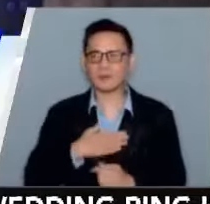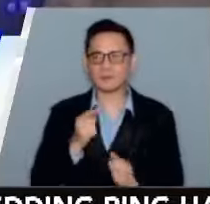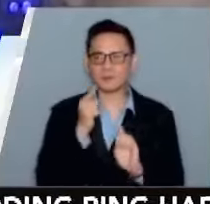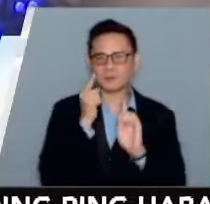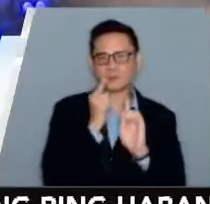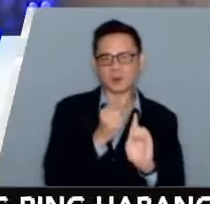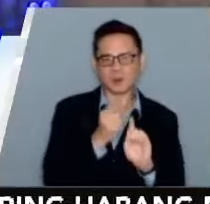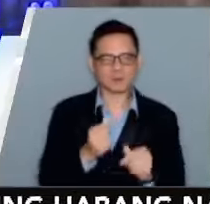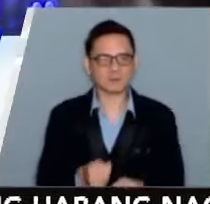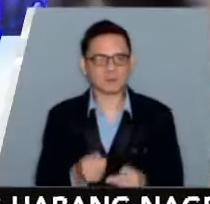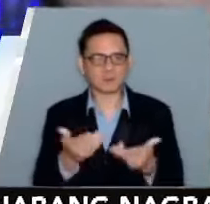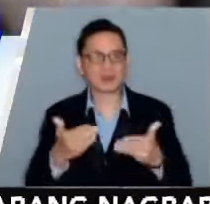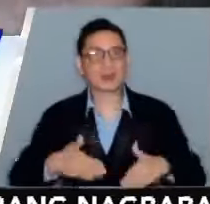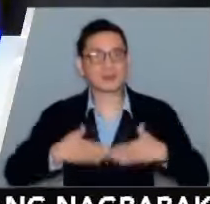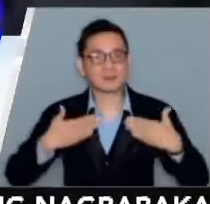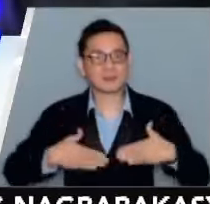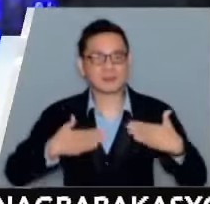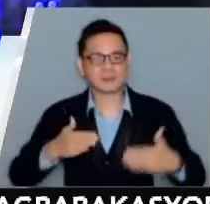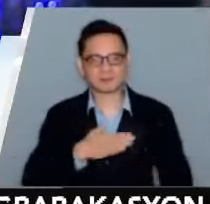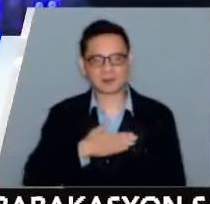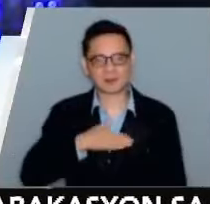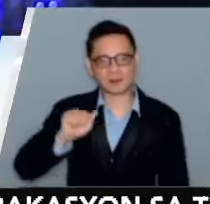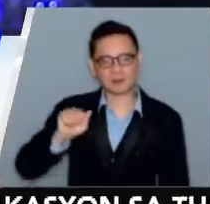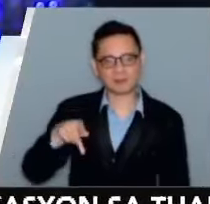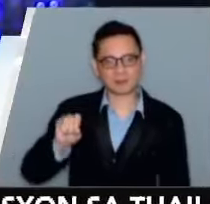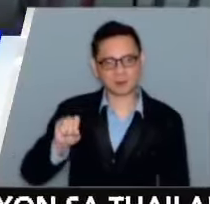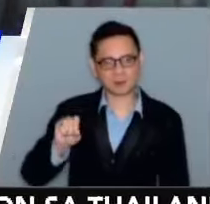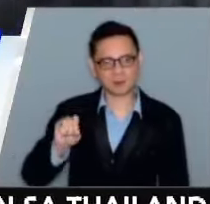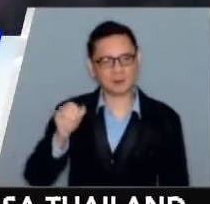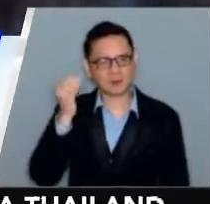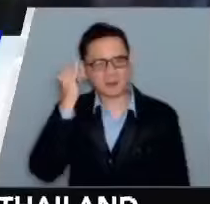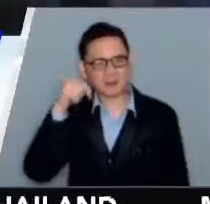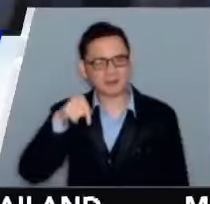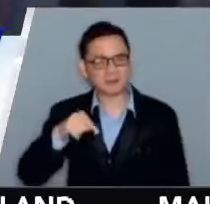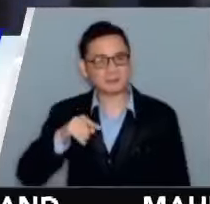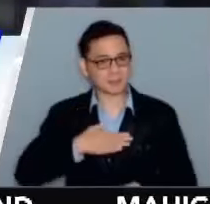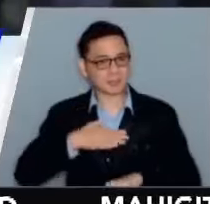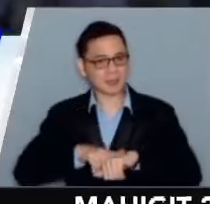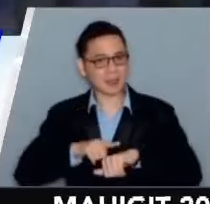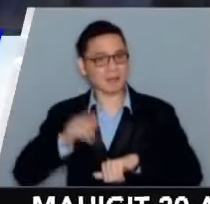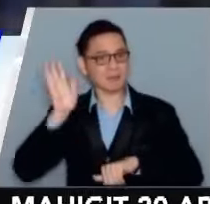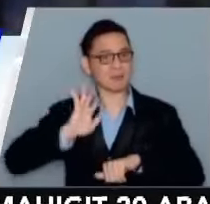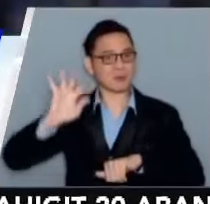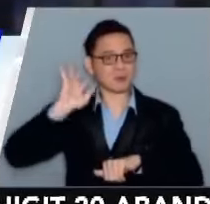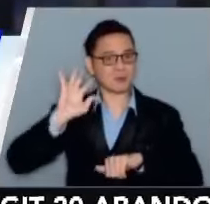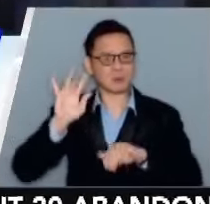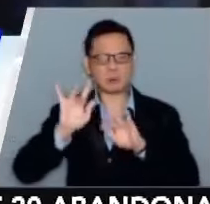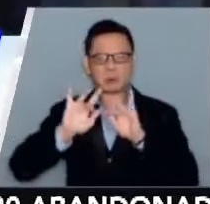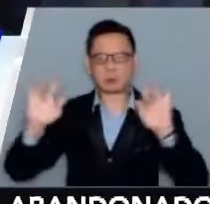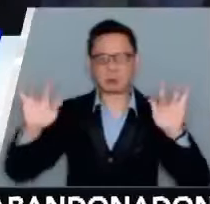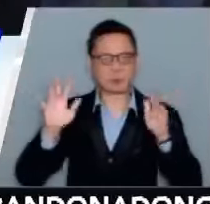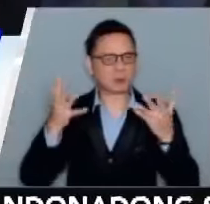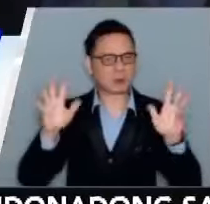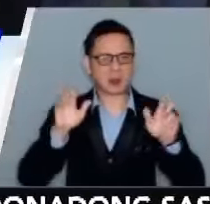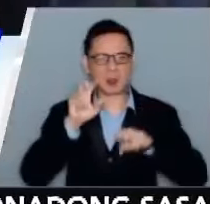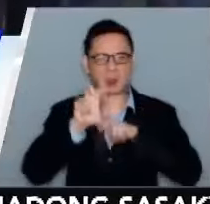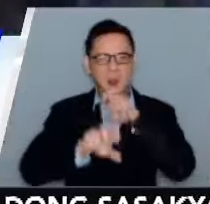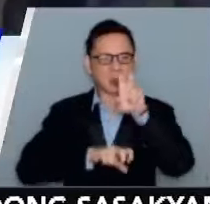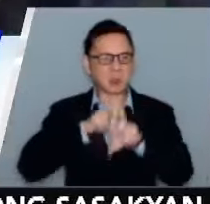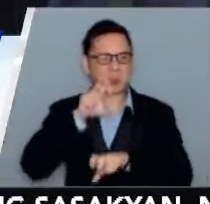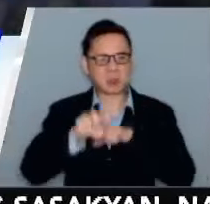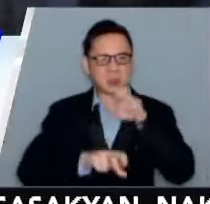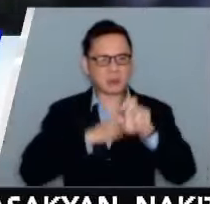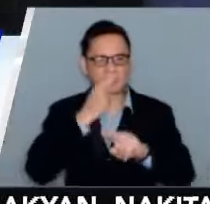ko. Wala pa naman mga ganito-ganito noon kapanahonan ko. Break daw muna from schoolwork ang barkada ni na John at Aaron kaya